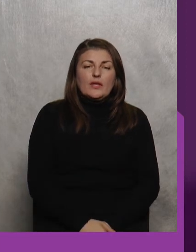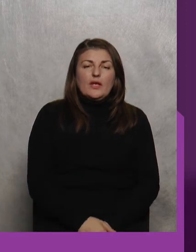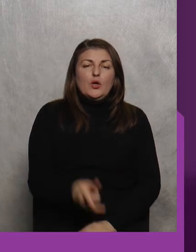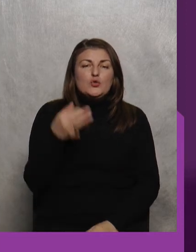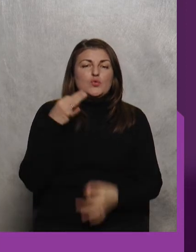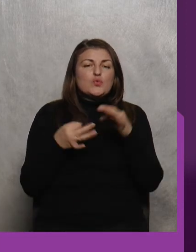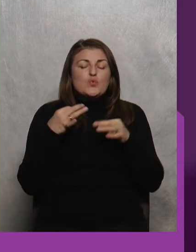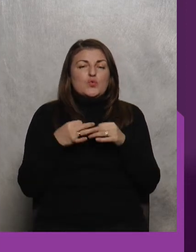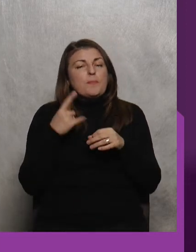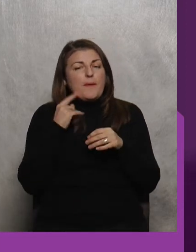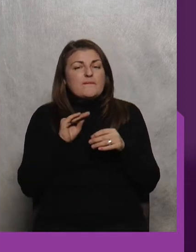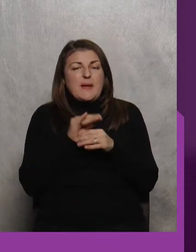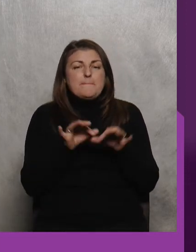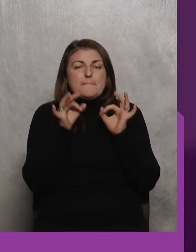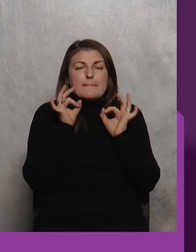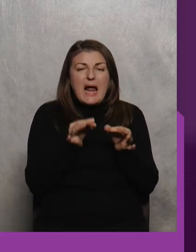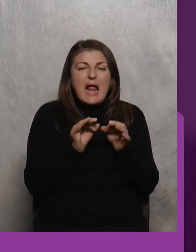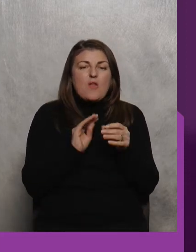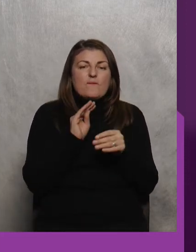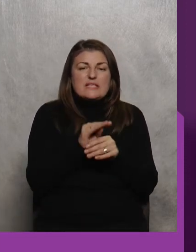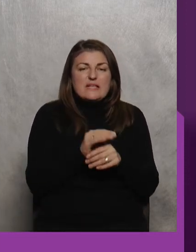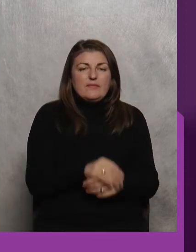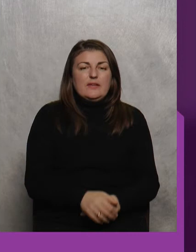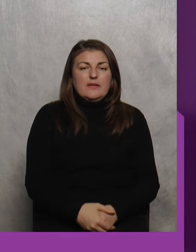суддями виставлення, правильне виставлення,